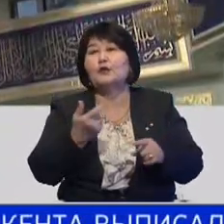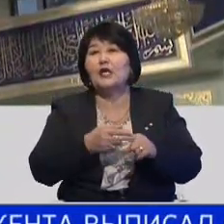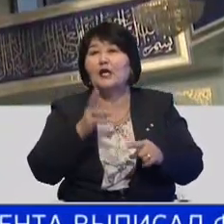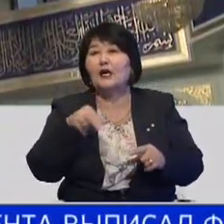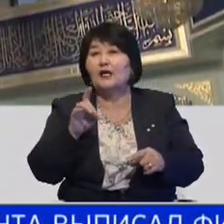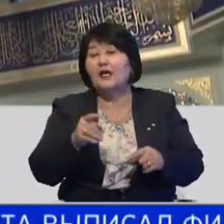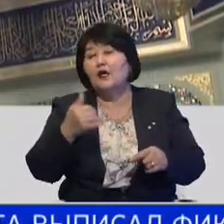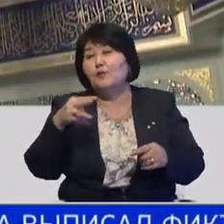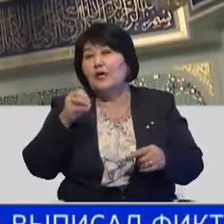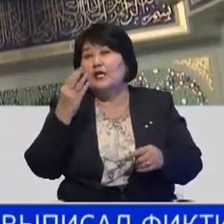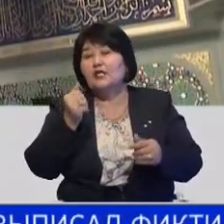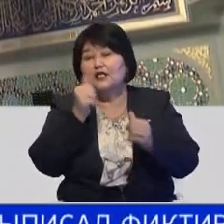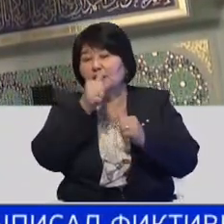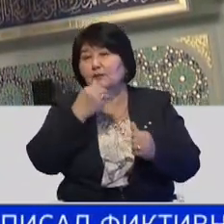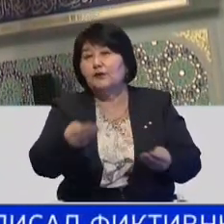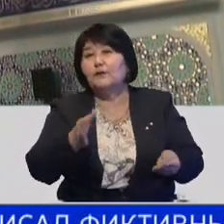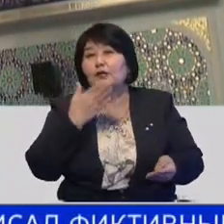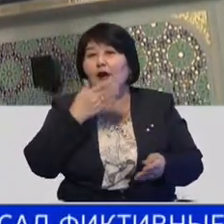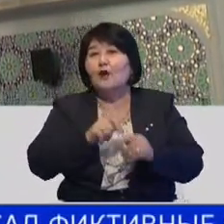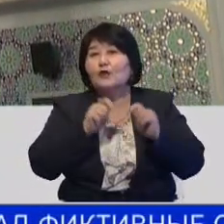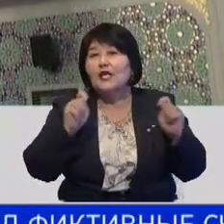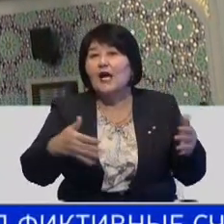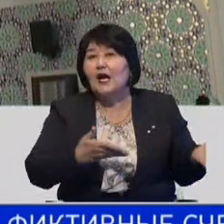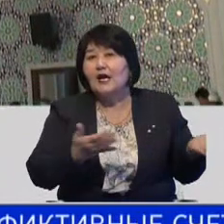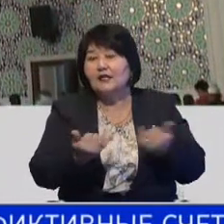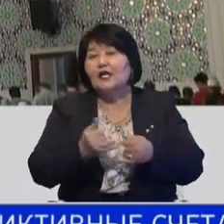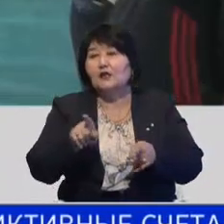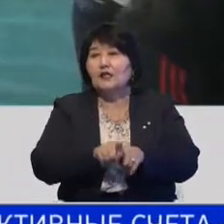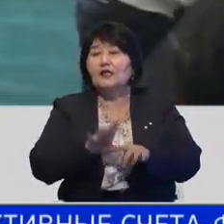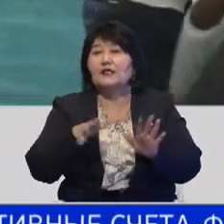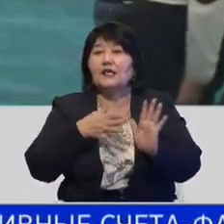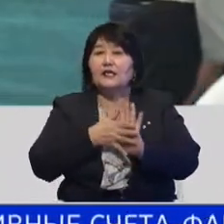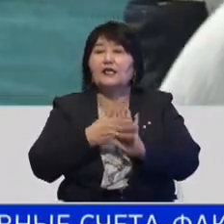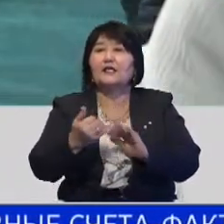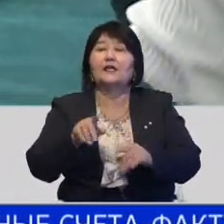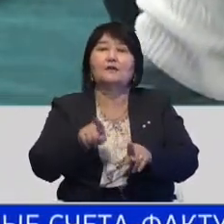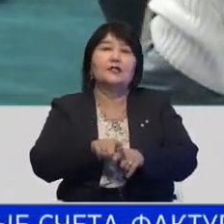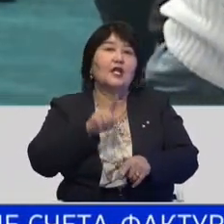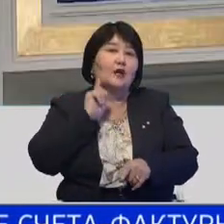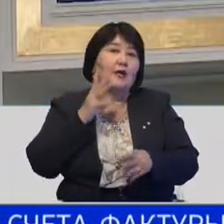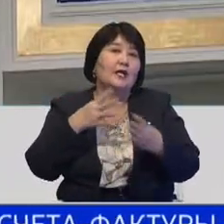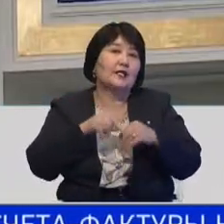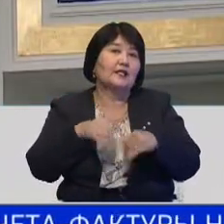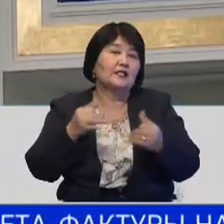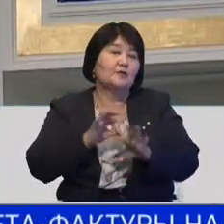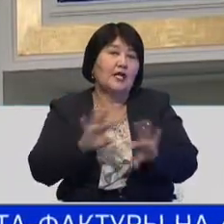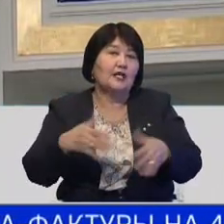Ежедневно в мечетях будут даваться Азар отдельно запланирована вечерняя трапеза для постящихся молодых